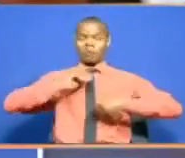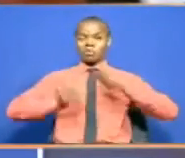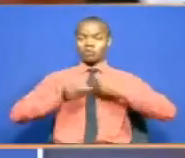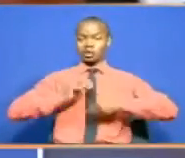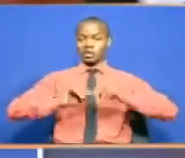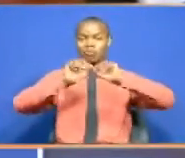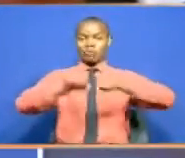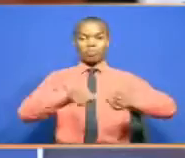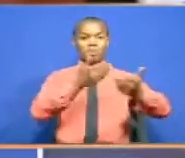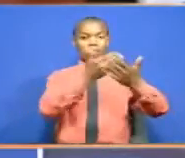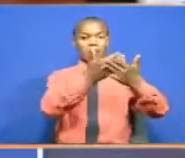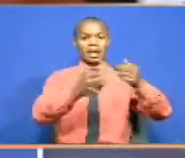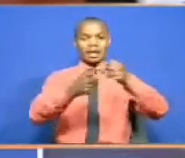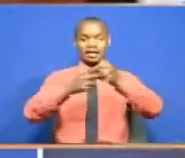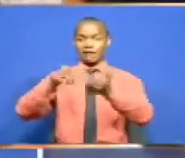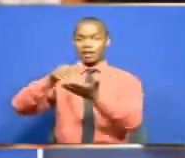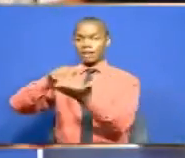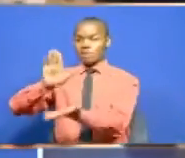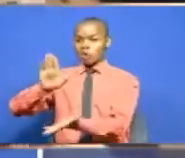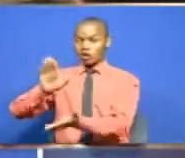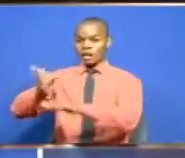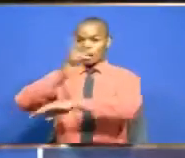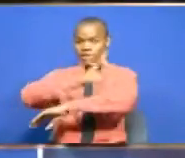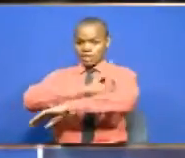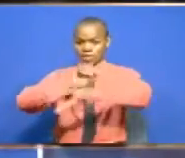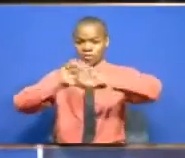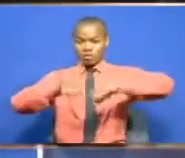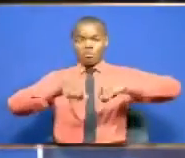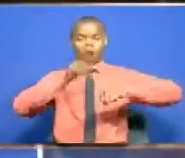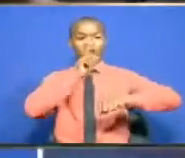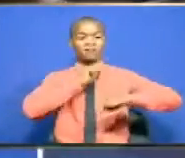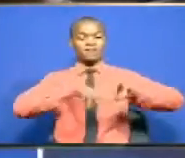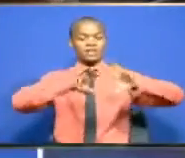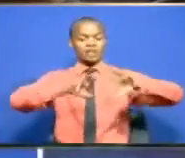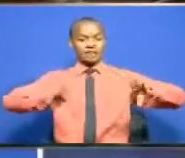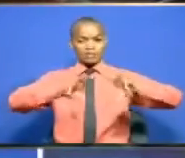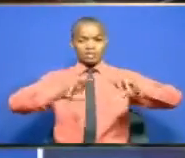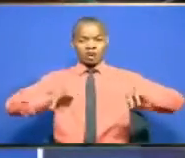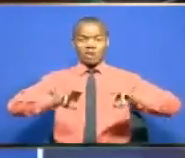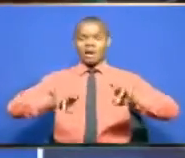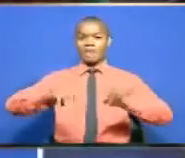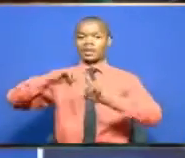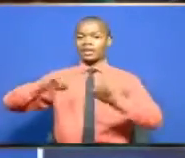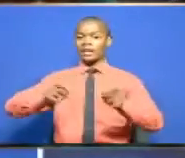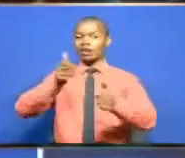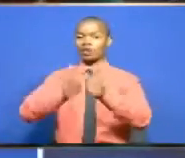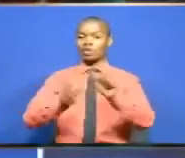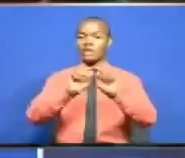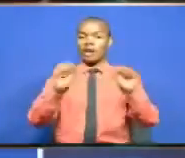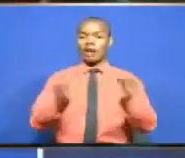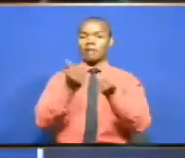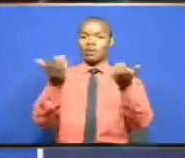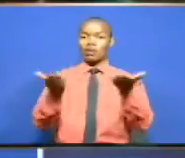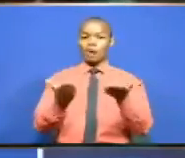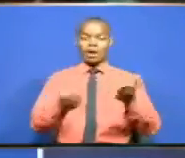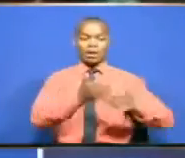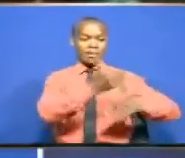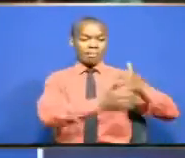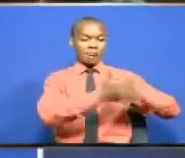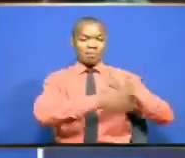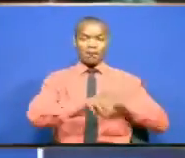kwa siku 7 zaidi kukamilisha uchunguzi kuhusu mauaji hayo yaliyotokea katika kituo cha mpakani cha